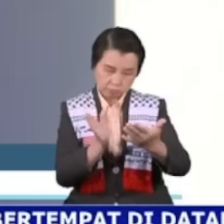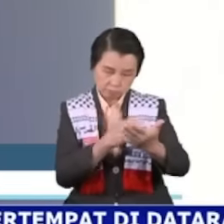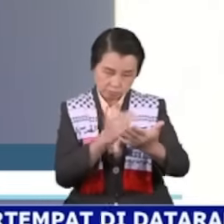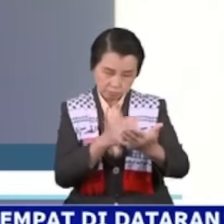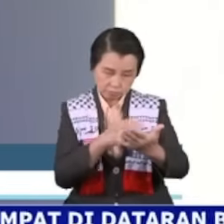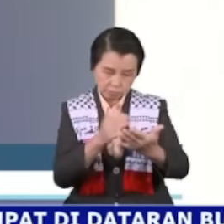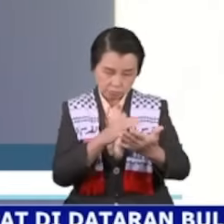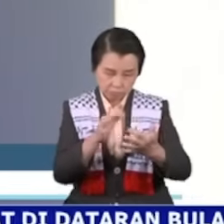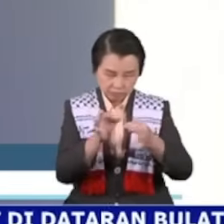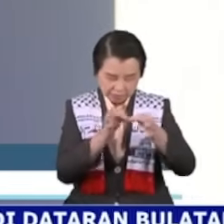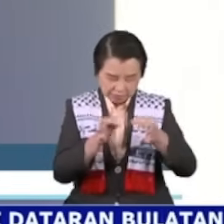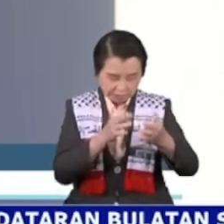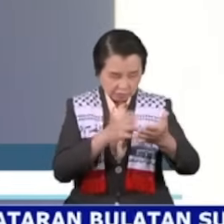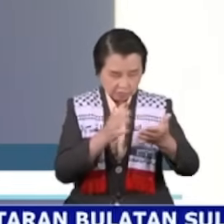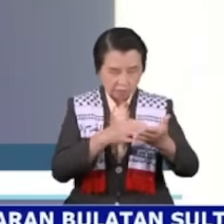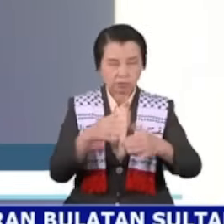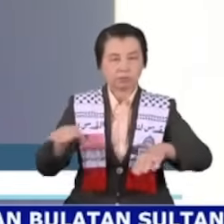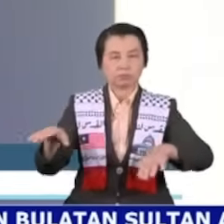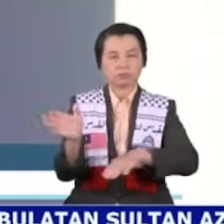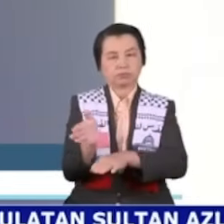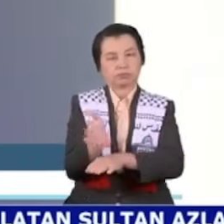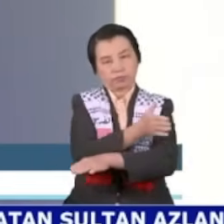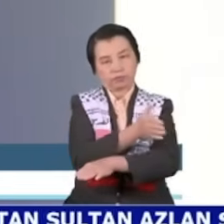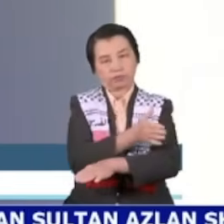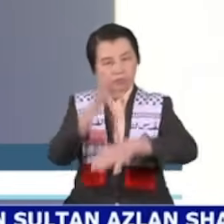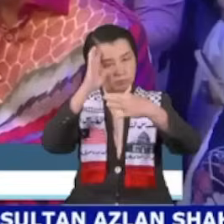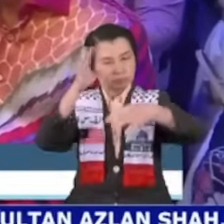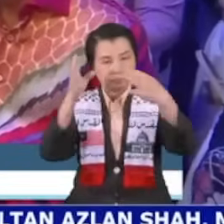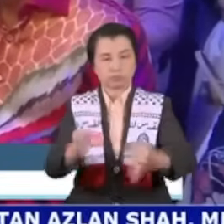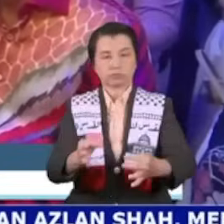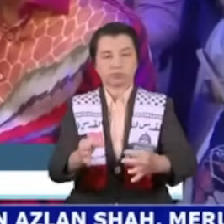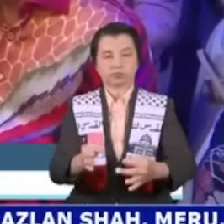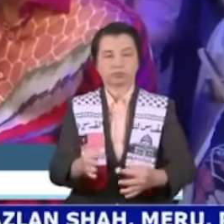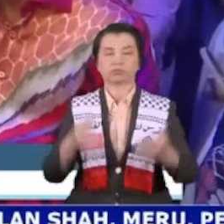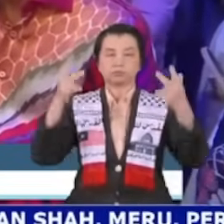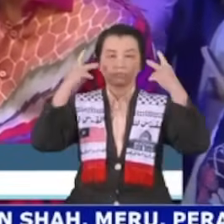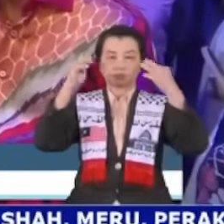dicerakin sebelum keputusan dibuat